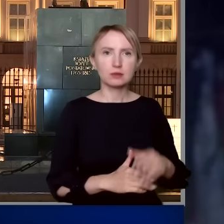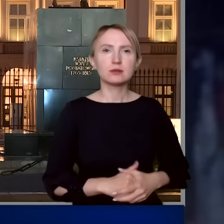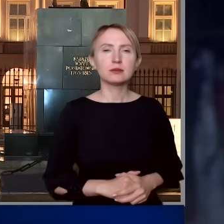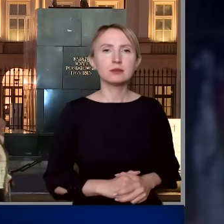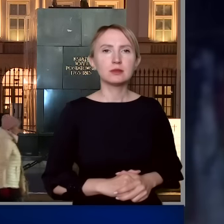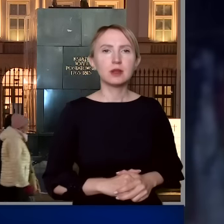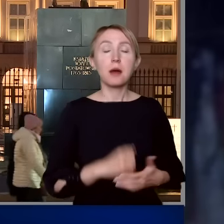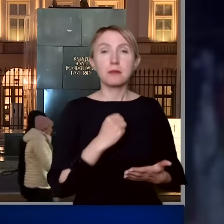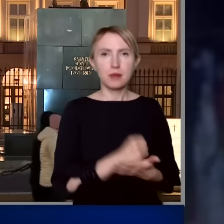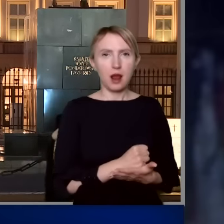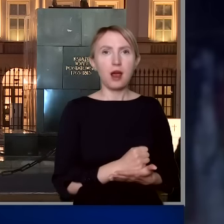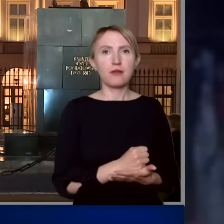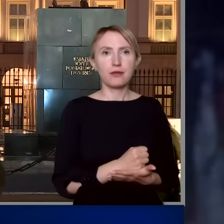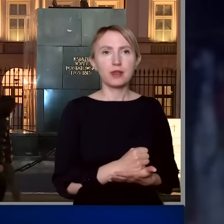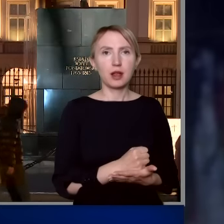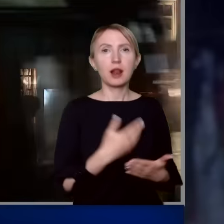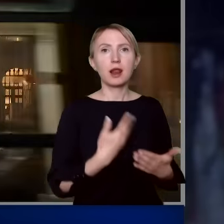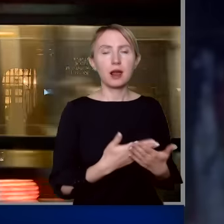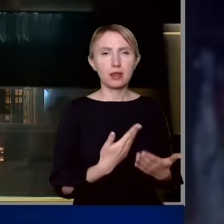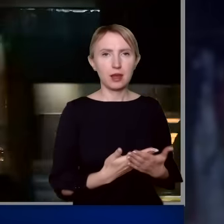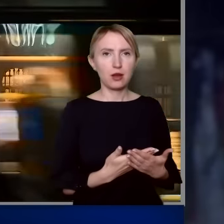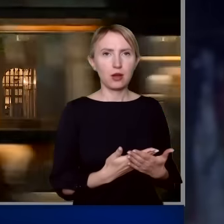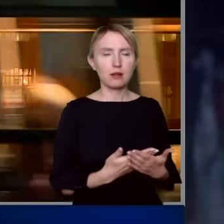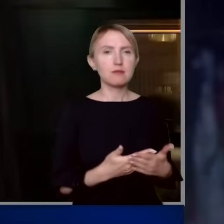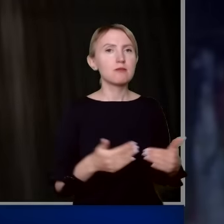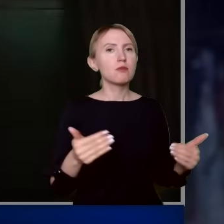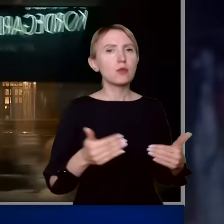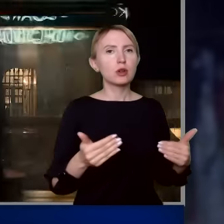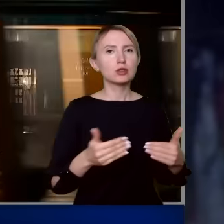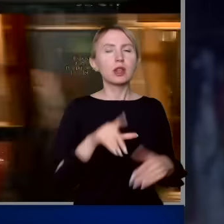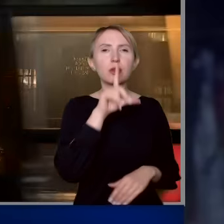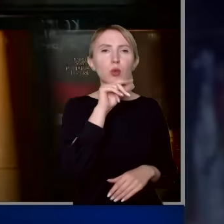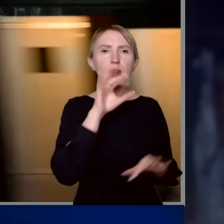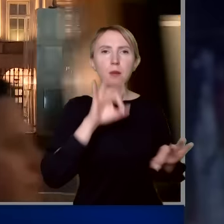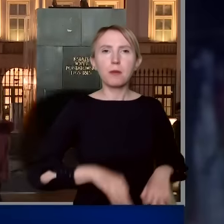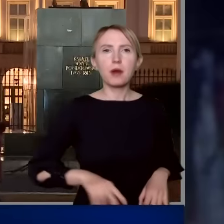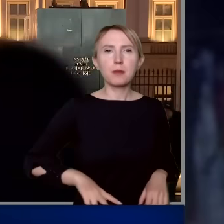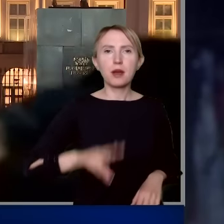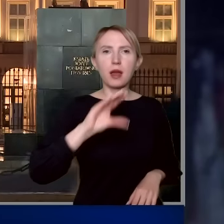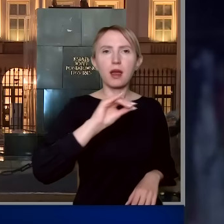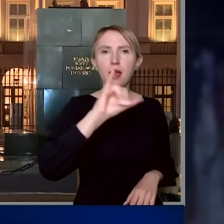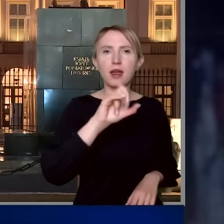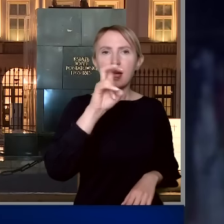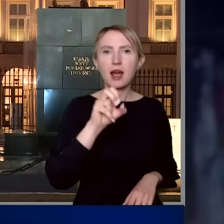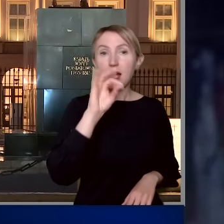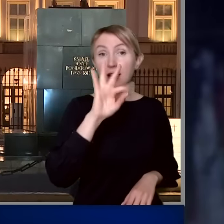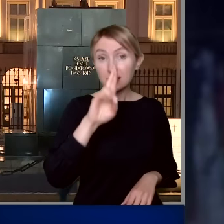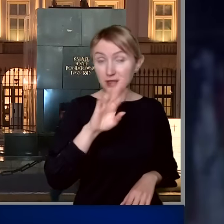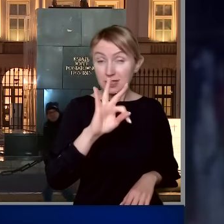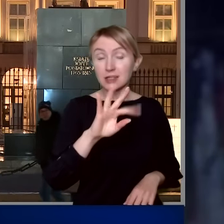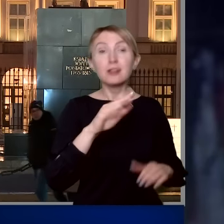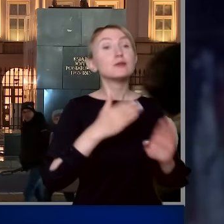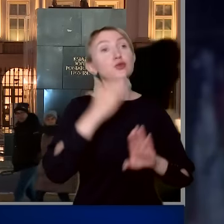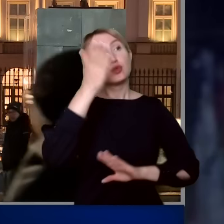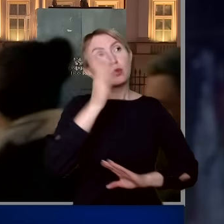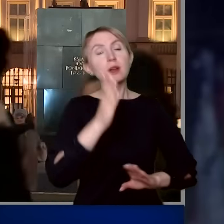prawnie i dlatego być może ten tweet pani minister Eichardt będzie w przyszłości podstawą